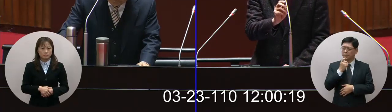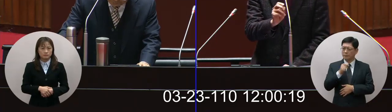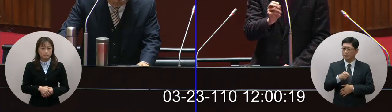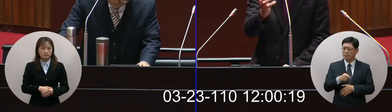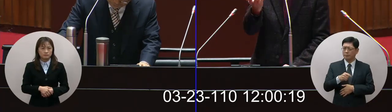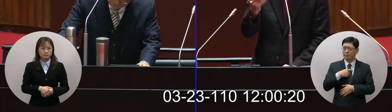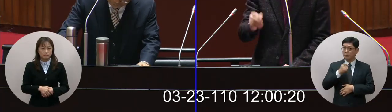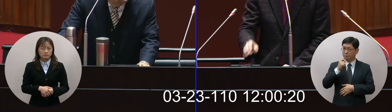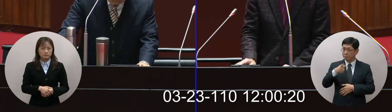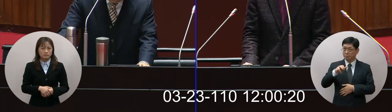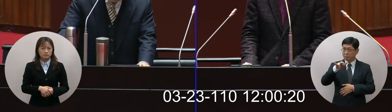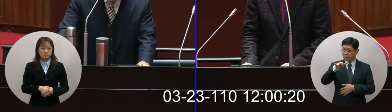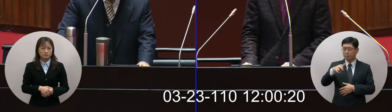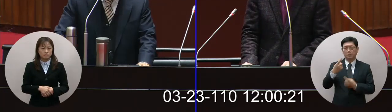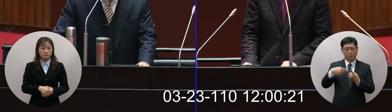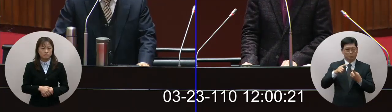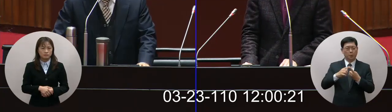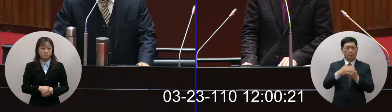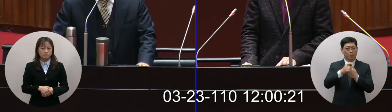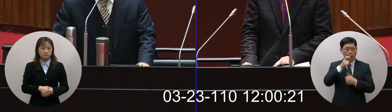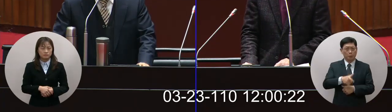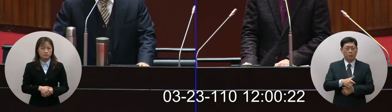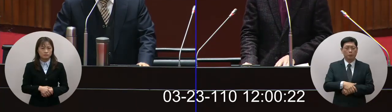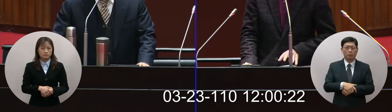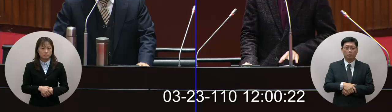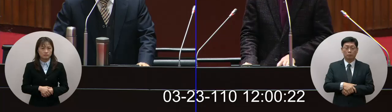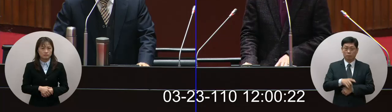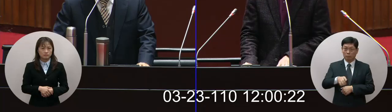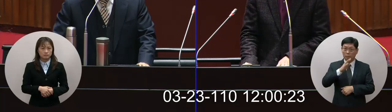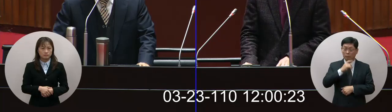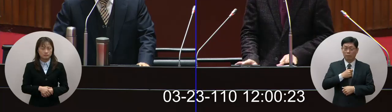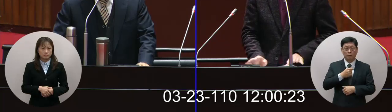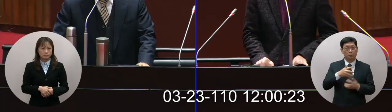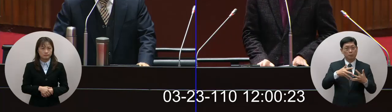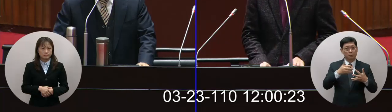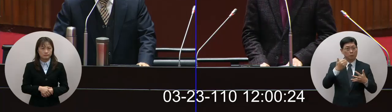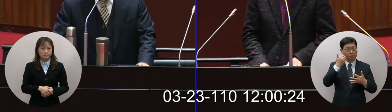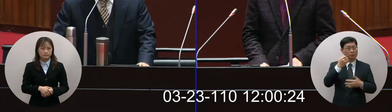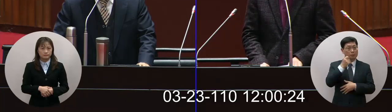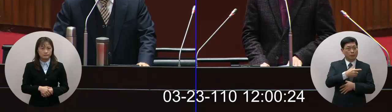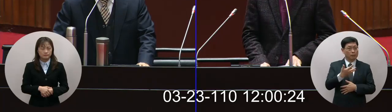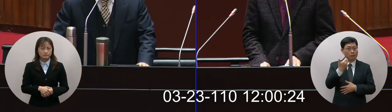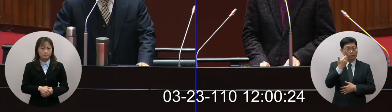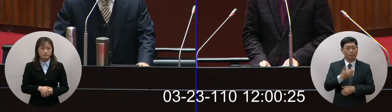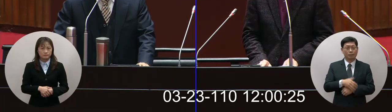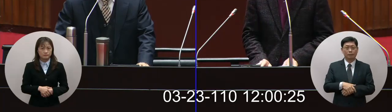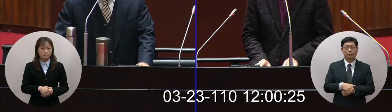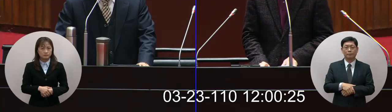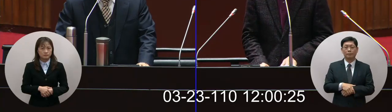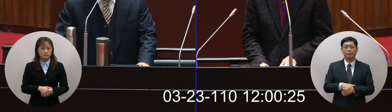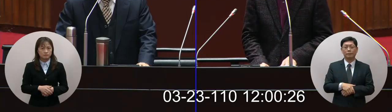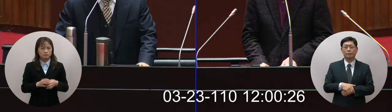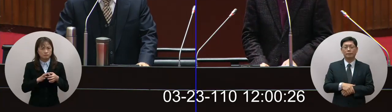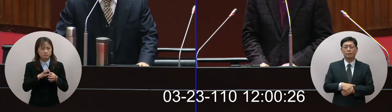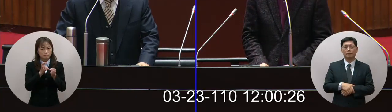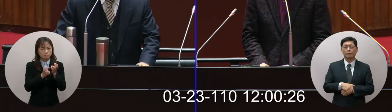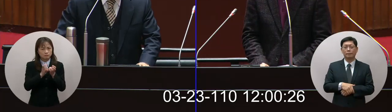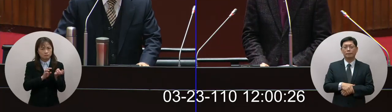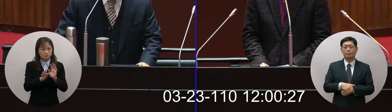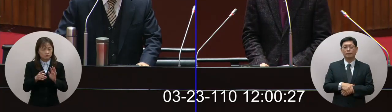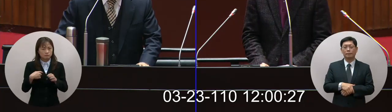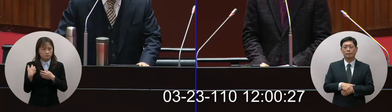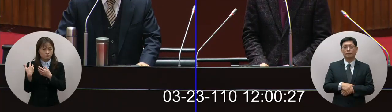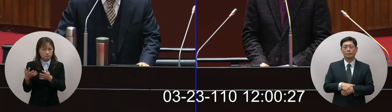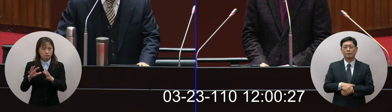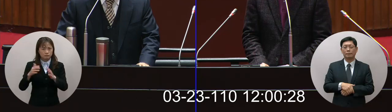因为买机器都应该有保固啊。那我们这个飞机是跟谁买的？ 相关的事情我请国